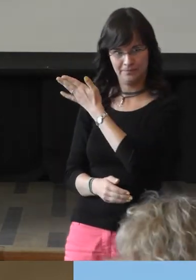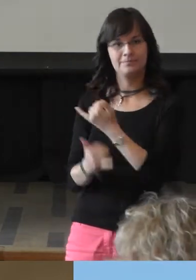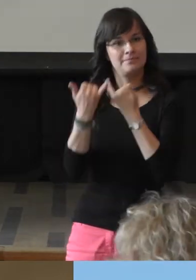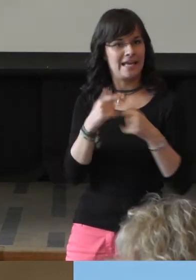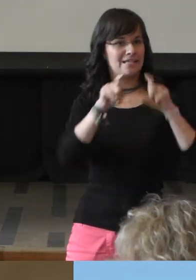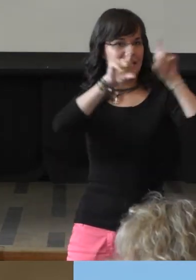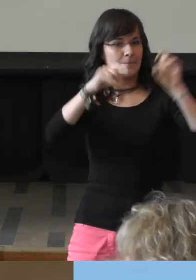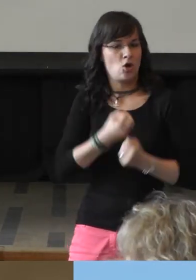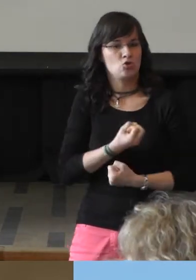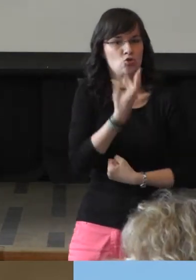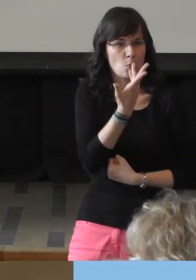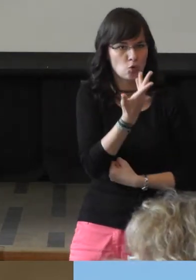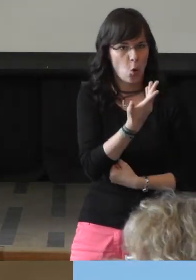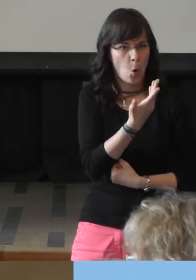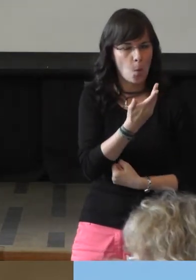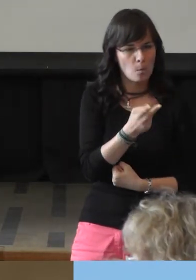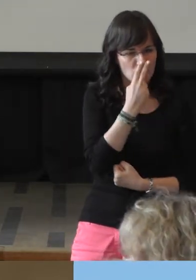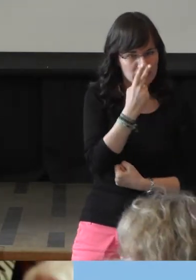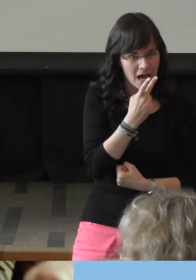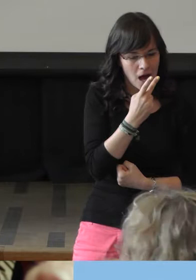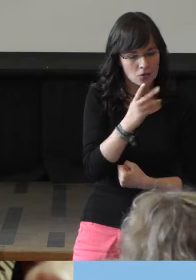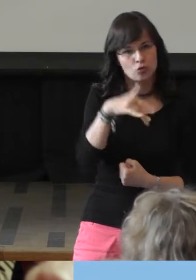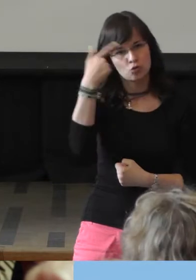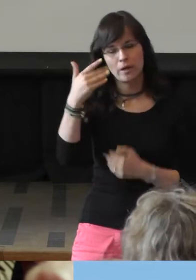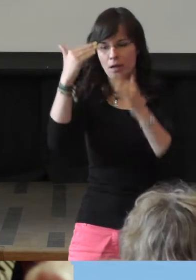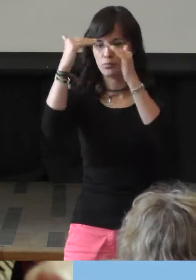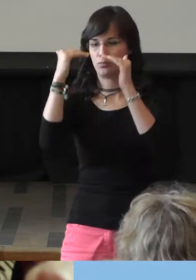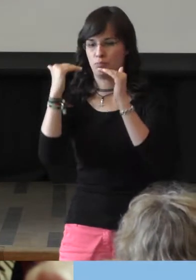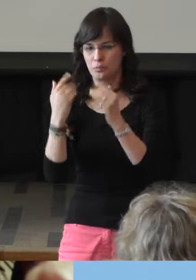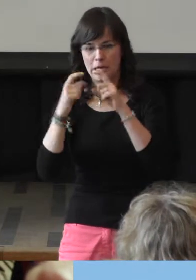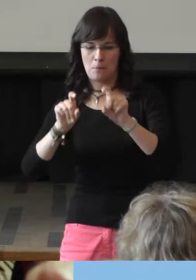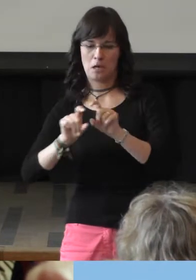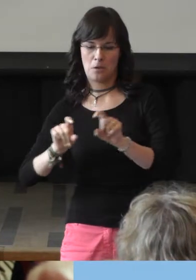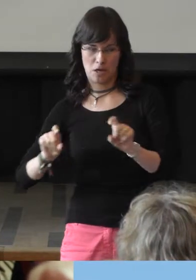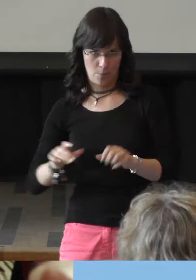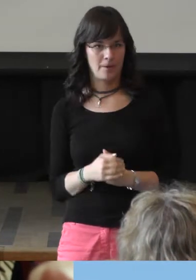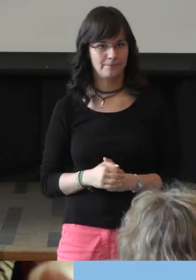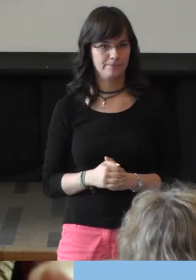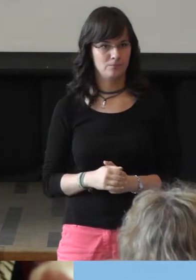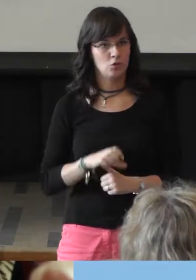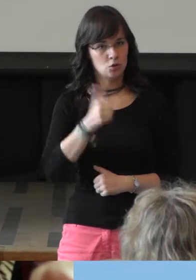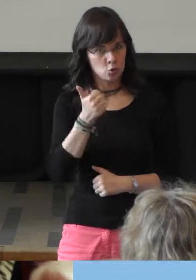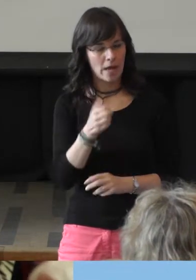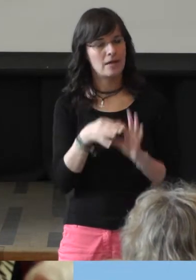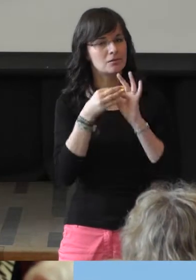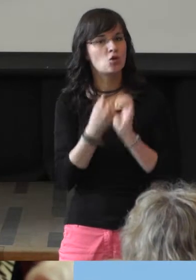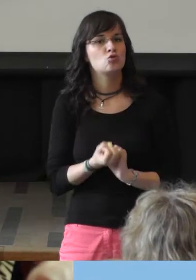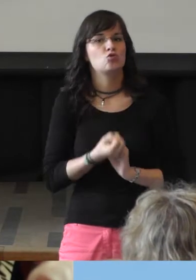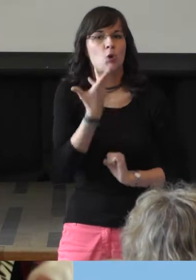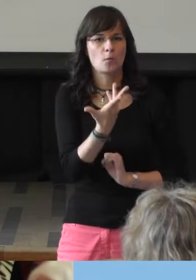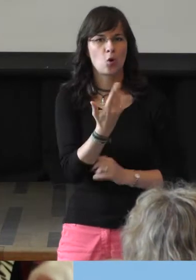beim Thema Symptome, später kommen dann diese kleinen Unterkapitel. Also jetzt erstmal zu den Themen Symptomen.